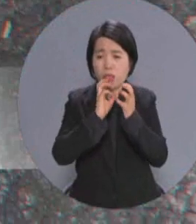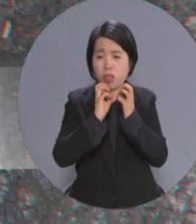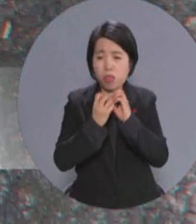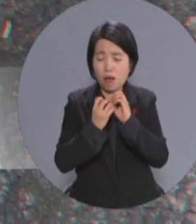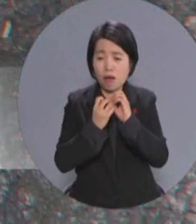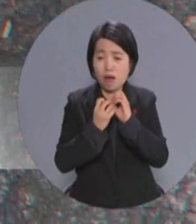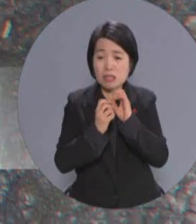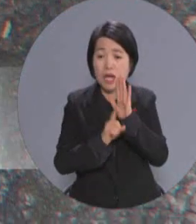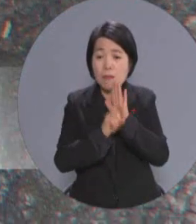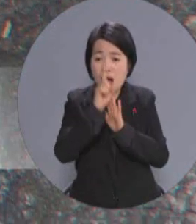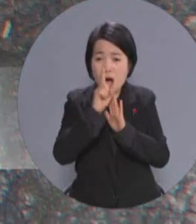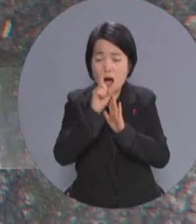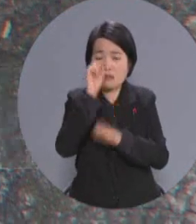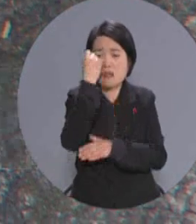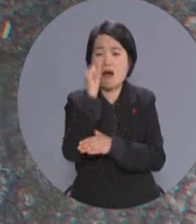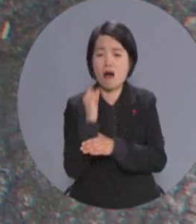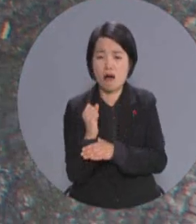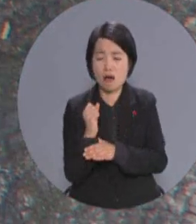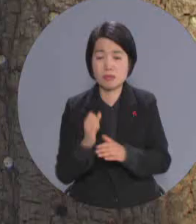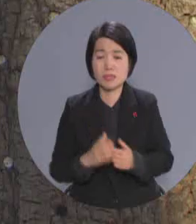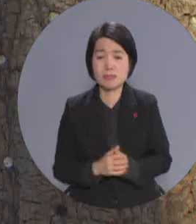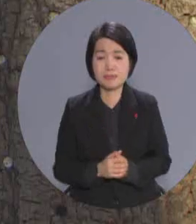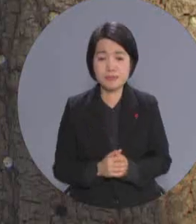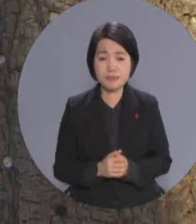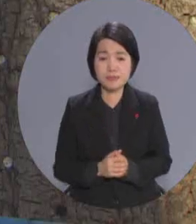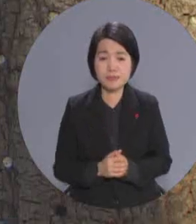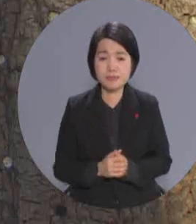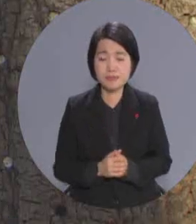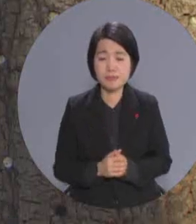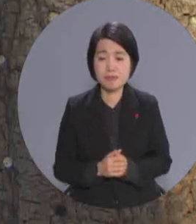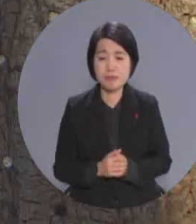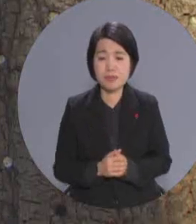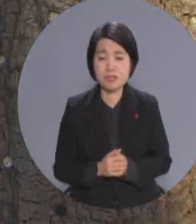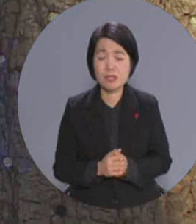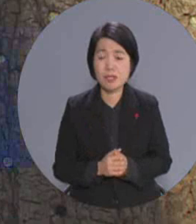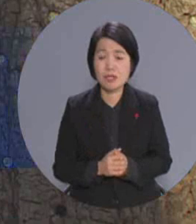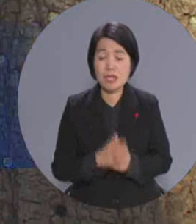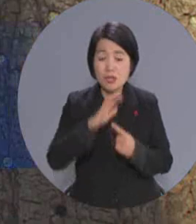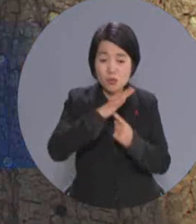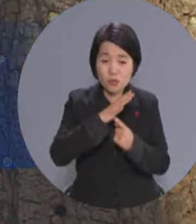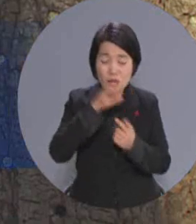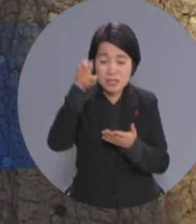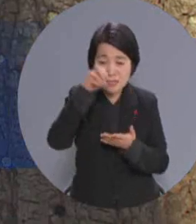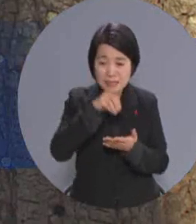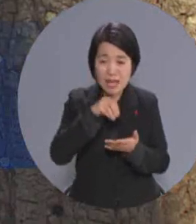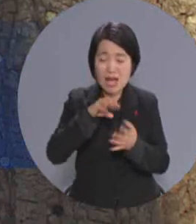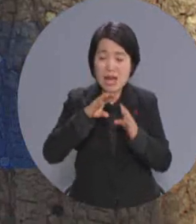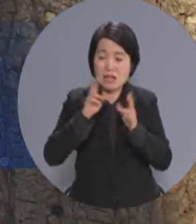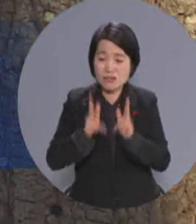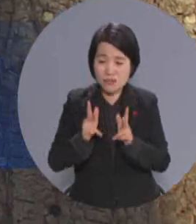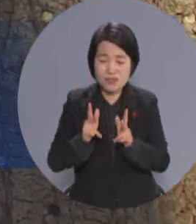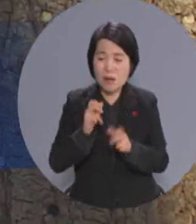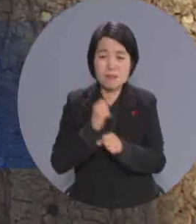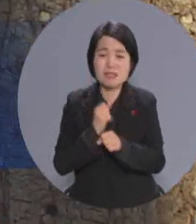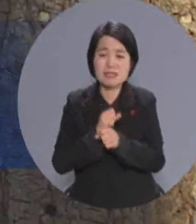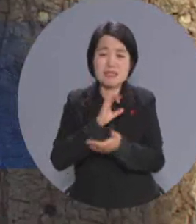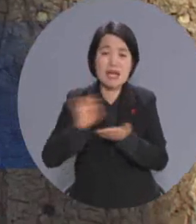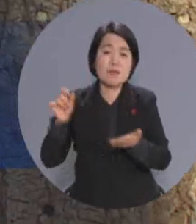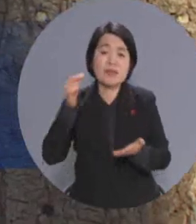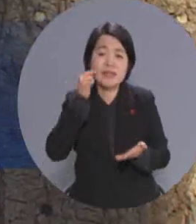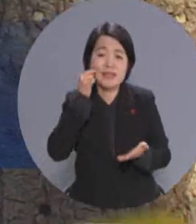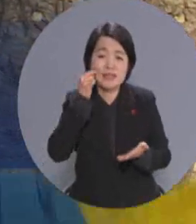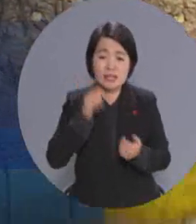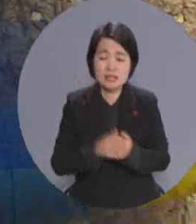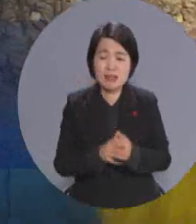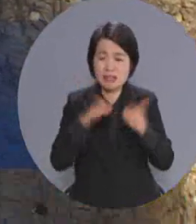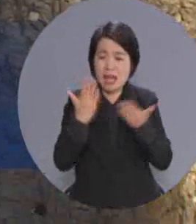날이 풀리면서 그대로 썩어가고 있습니다. 이것은 가루라든가 육수로도 안 됩니다. 그래서 전량 다 폐기 처분을 해야 돼요.